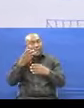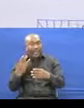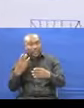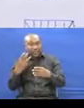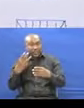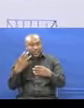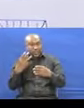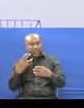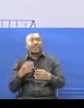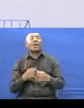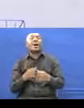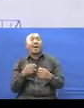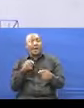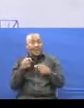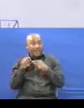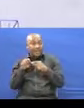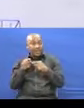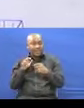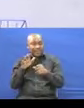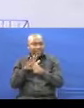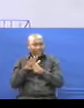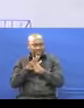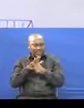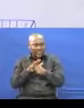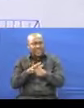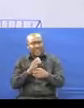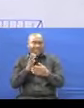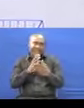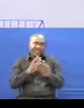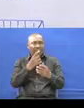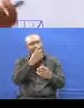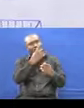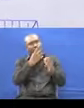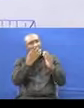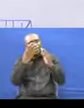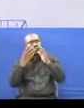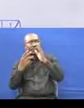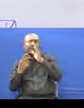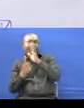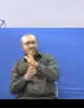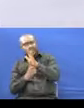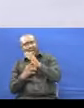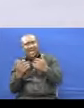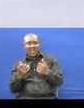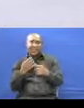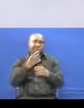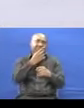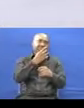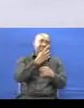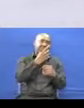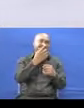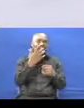Zipo sehemu nyingi sana ambazo mlijifunza, moja ya 6, 2 ya 5, sijui 1 ya 8,